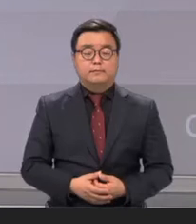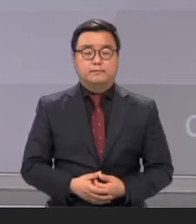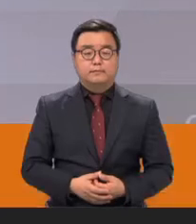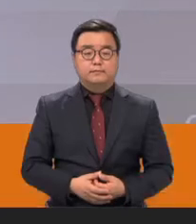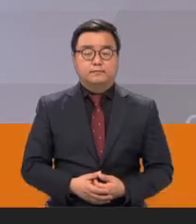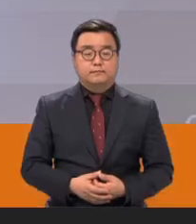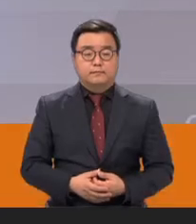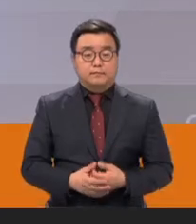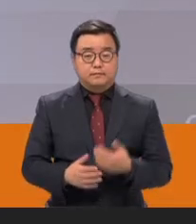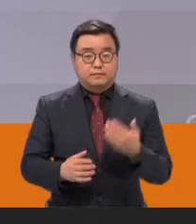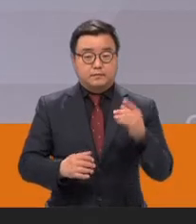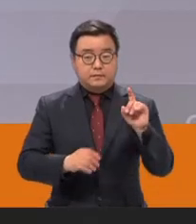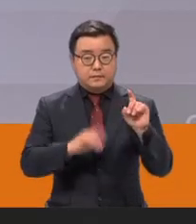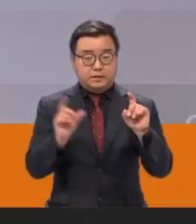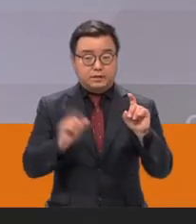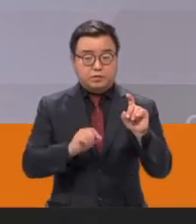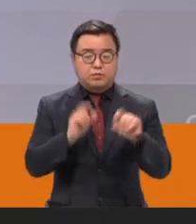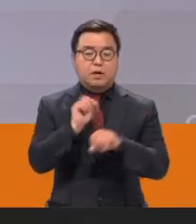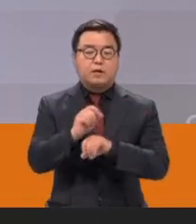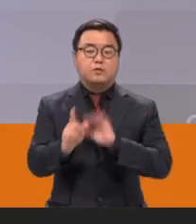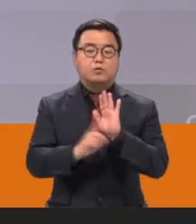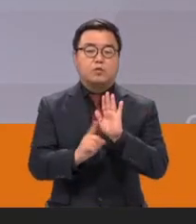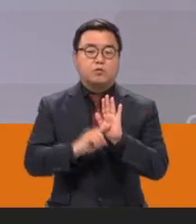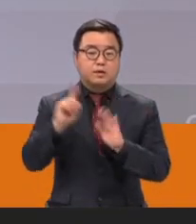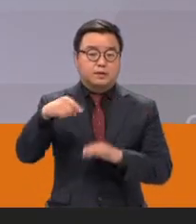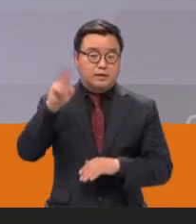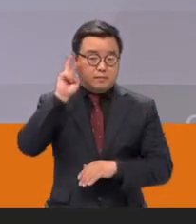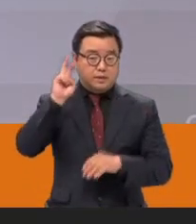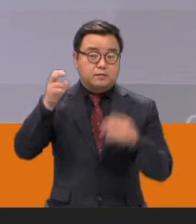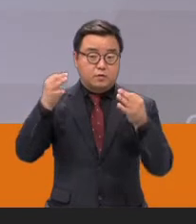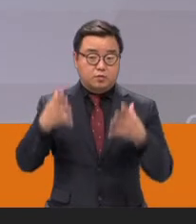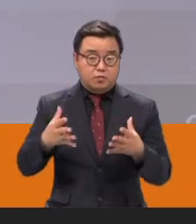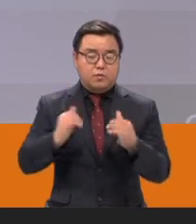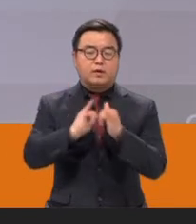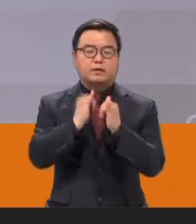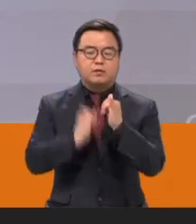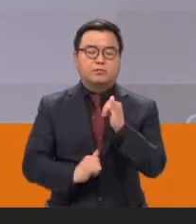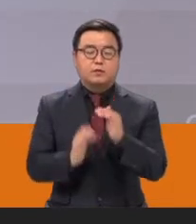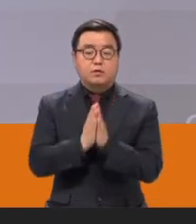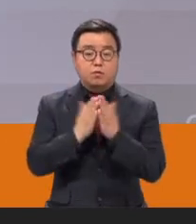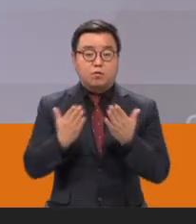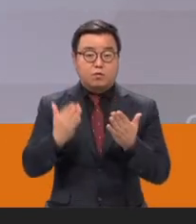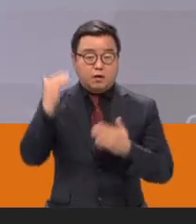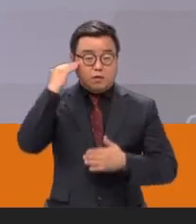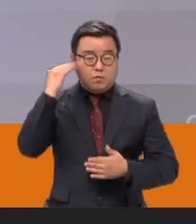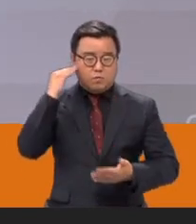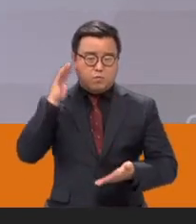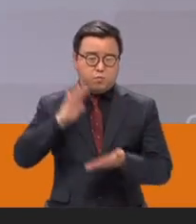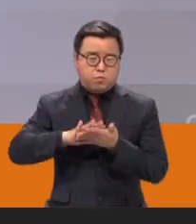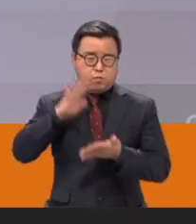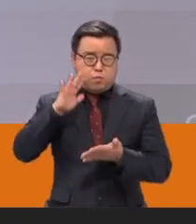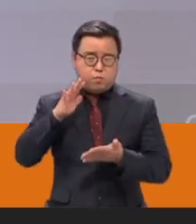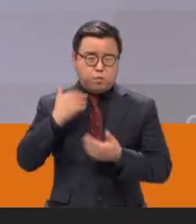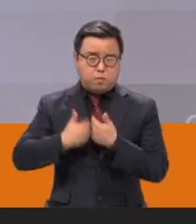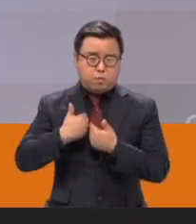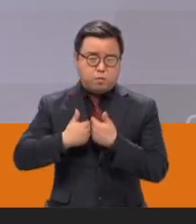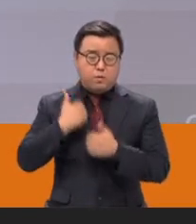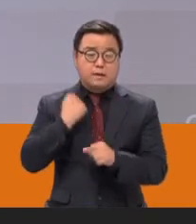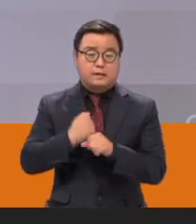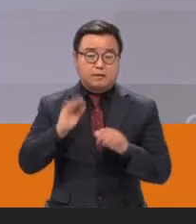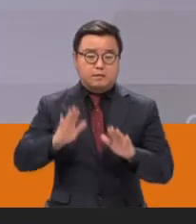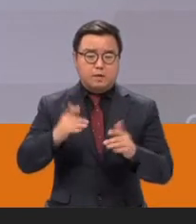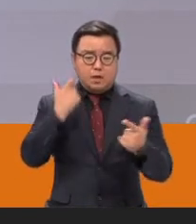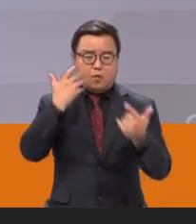지난달 행정예고가 된 뒤 20일 동안 역사 교과서는 대한민국을 뜨겁게 달궜습니다. 오늘 확정고시가 되고도 갈등은